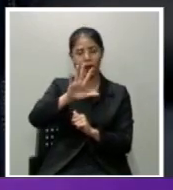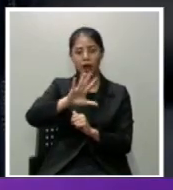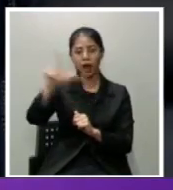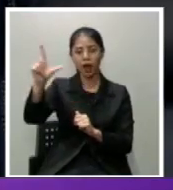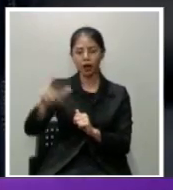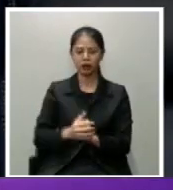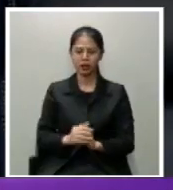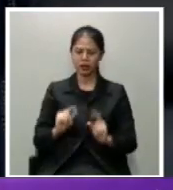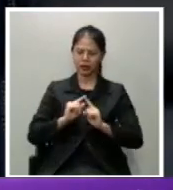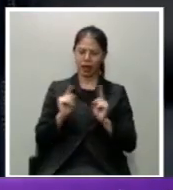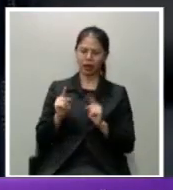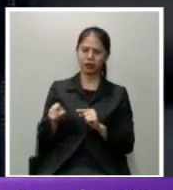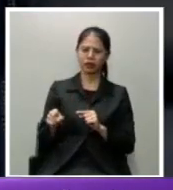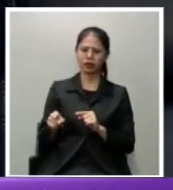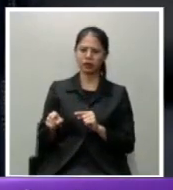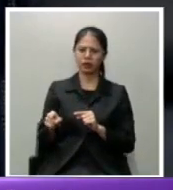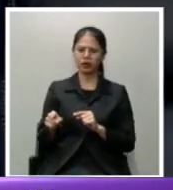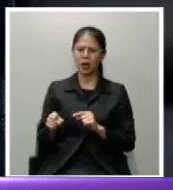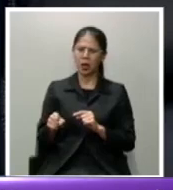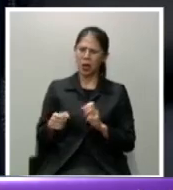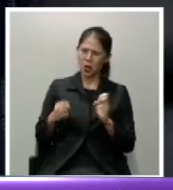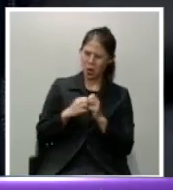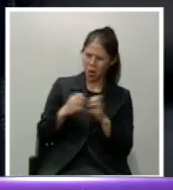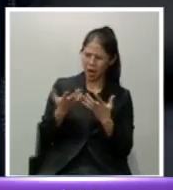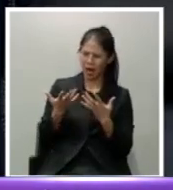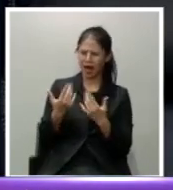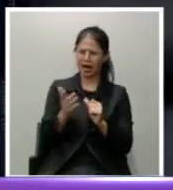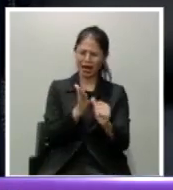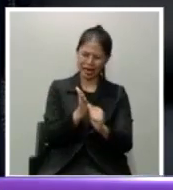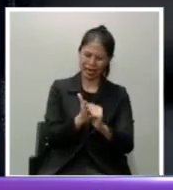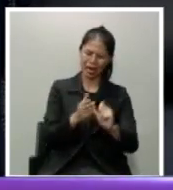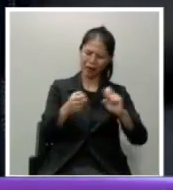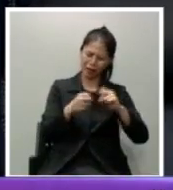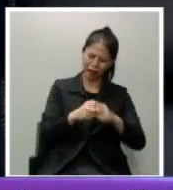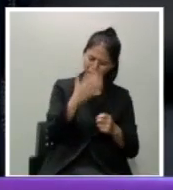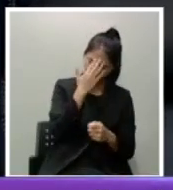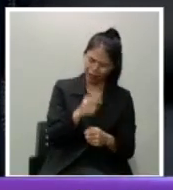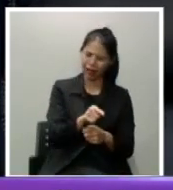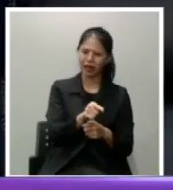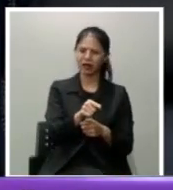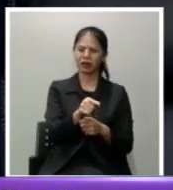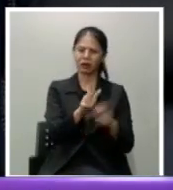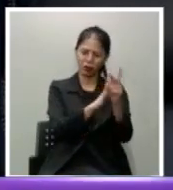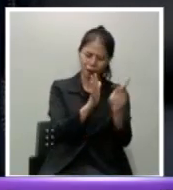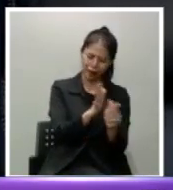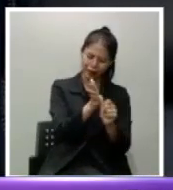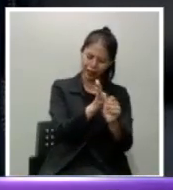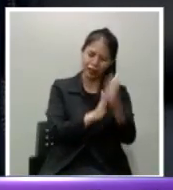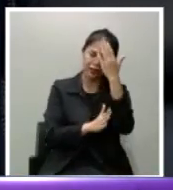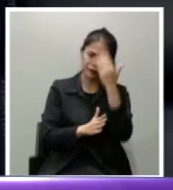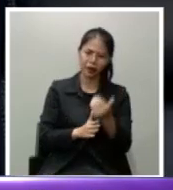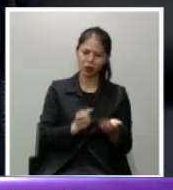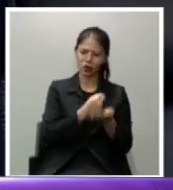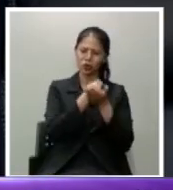แต่ที่โอดครวญกันก็คือว่าไม่น่าจะไปแก้กฎหมายมันเลยการแก้กฎหมายนั้นช่